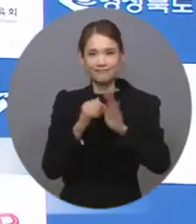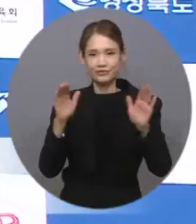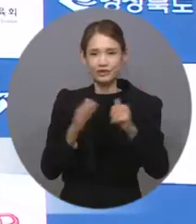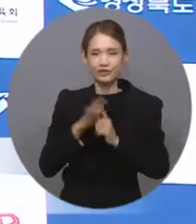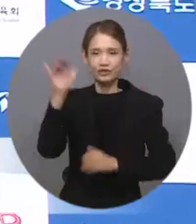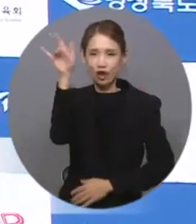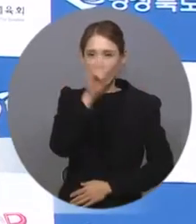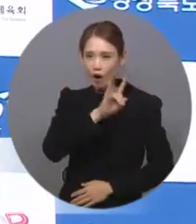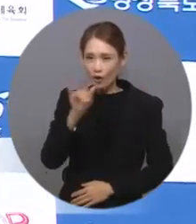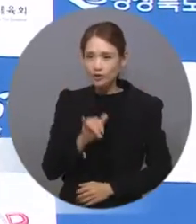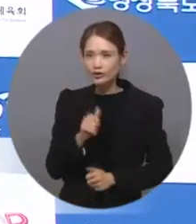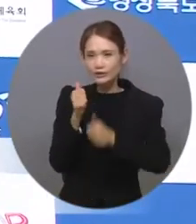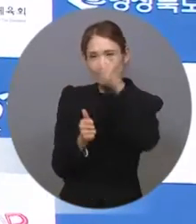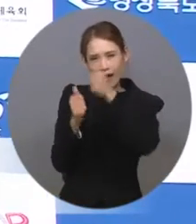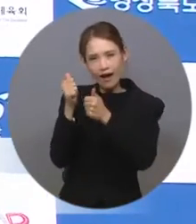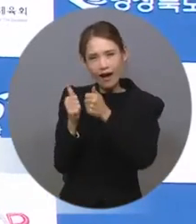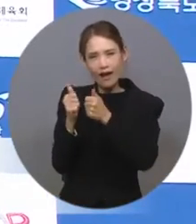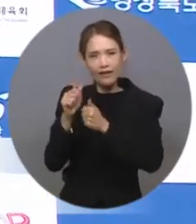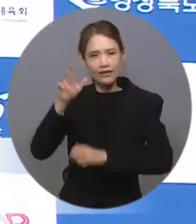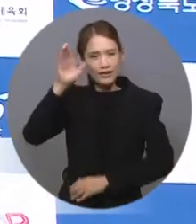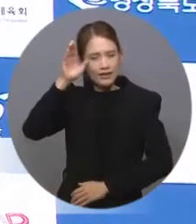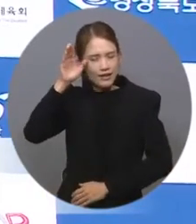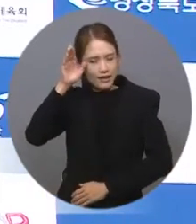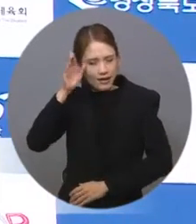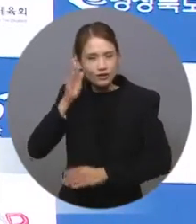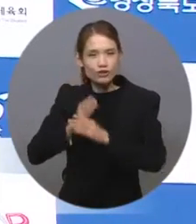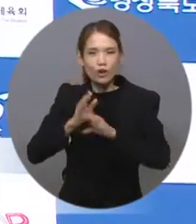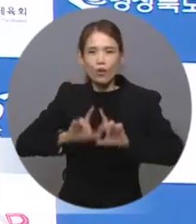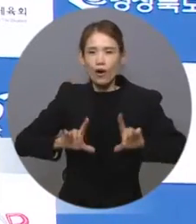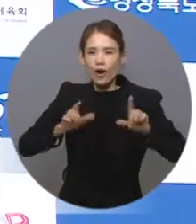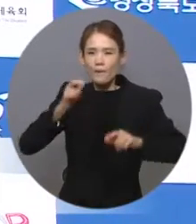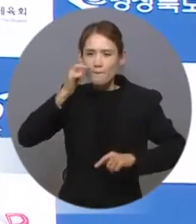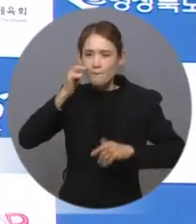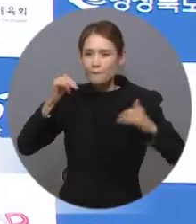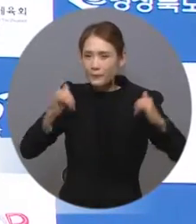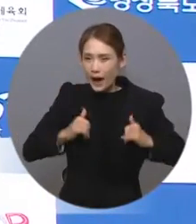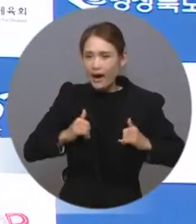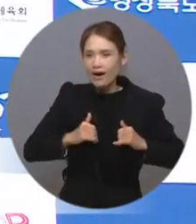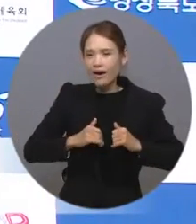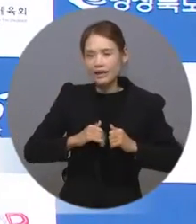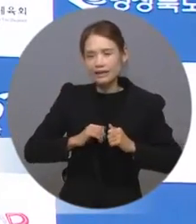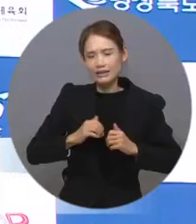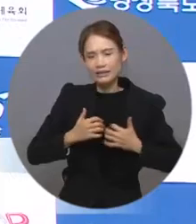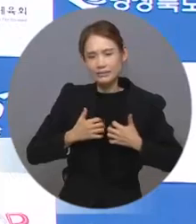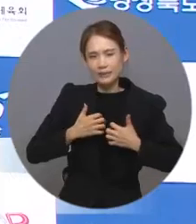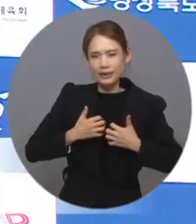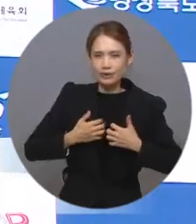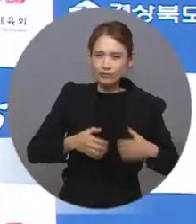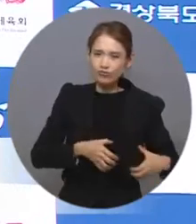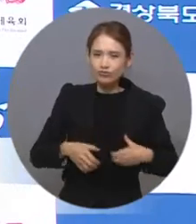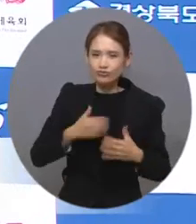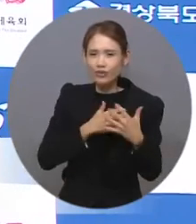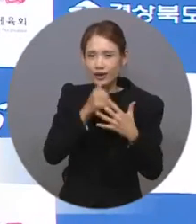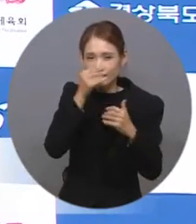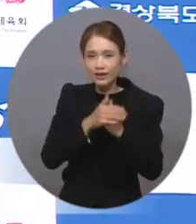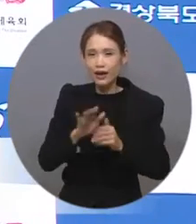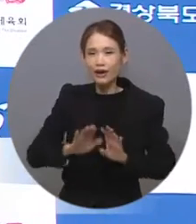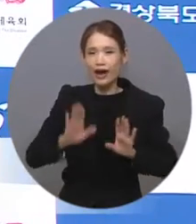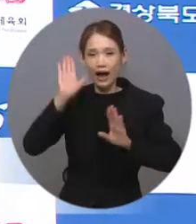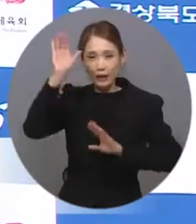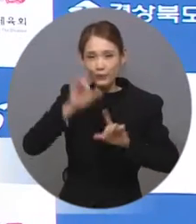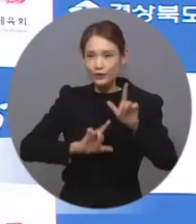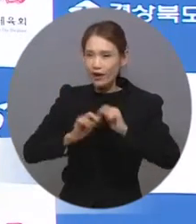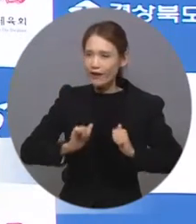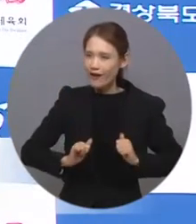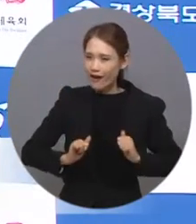채널 개당 있었는데요 올해 못할 까봐 조마조마 했었는데 이렇게 치운 하니까 너무 너무 좋아요 얘는 거